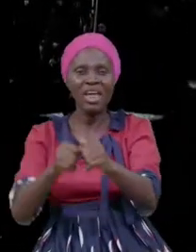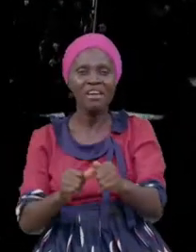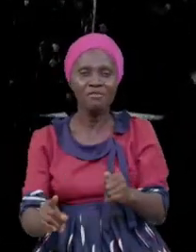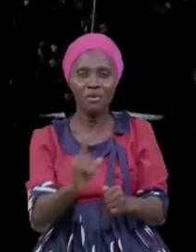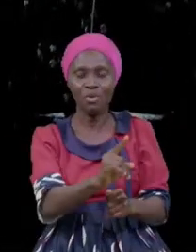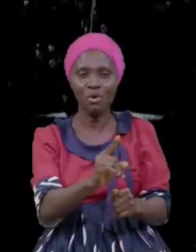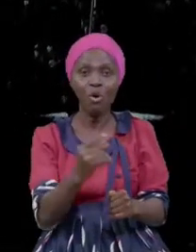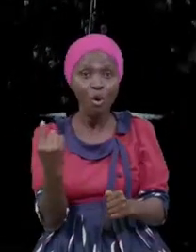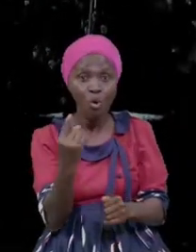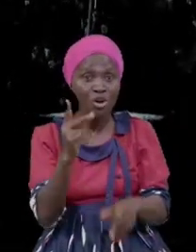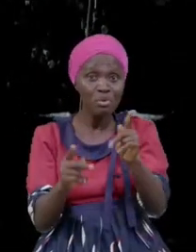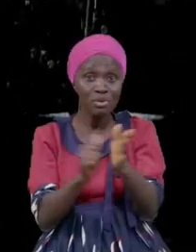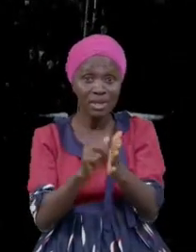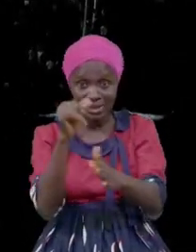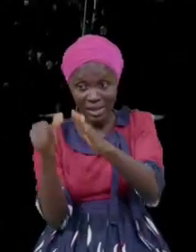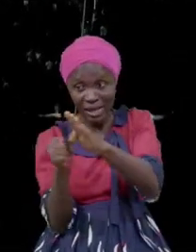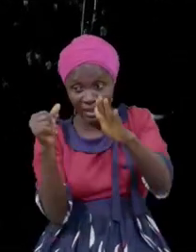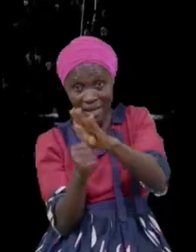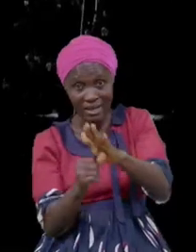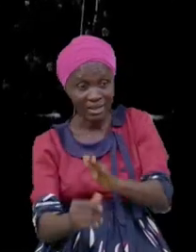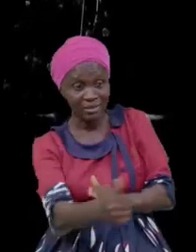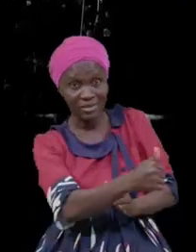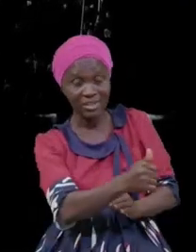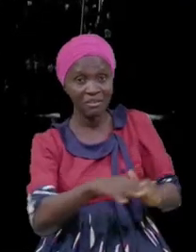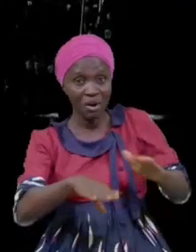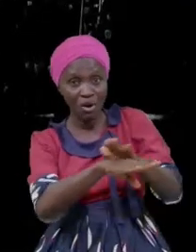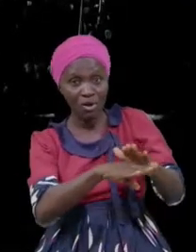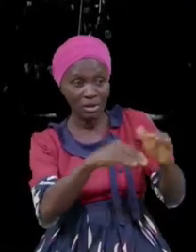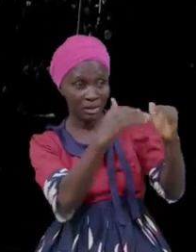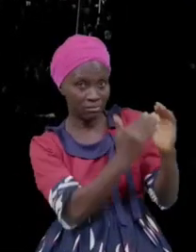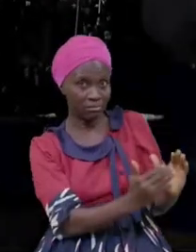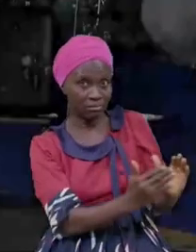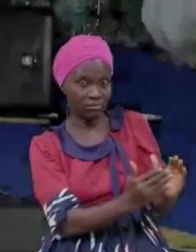ceux qui se cachaient sous un abri.